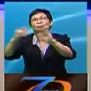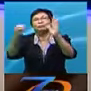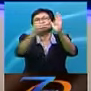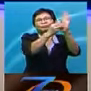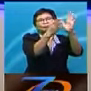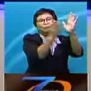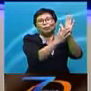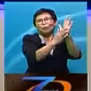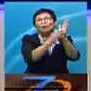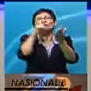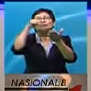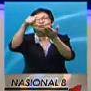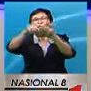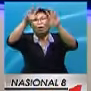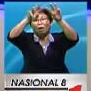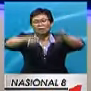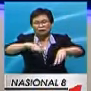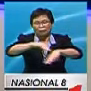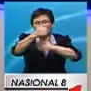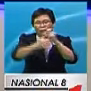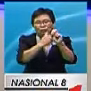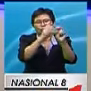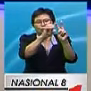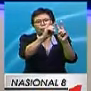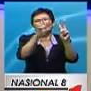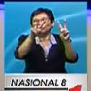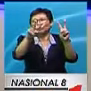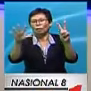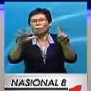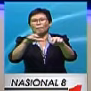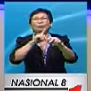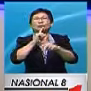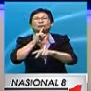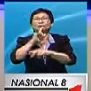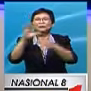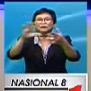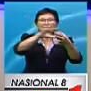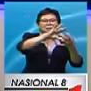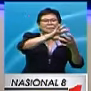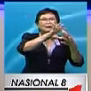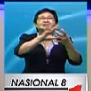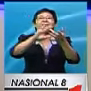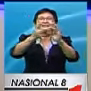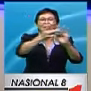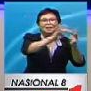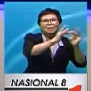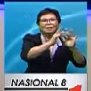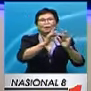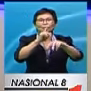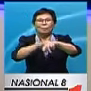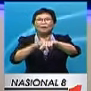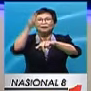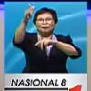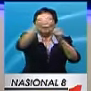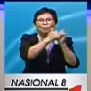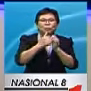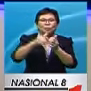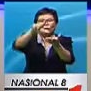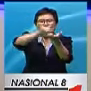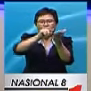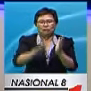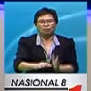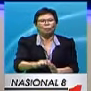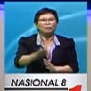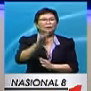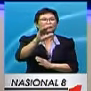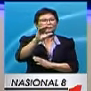dalam dokumen-dokumen ASEAN 2025 menjalin masa hadapan bersama. Wartawan Syahril Sarapudin dari Vientiane, Laos